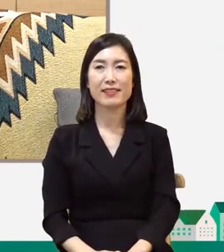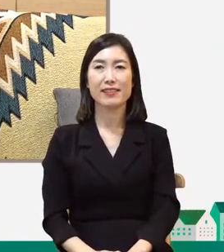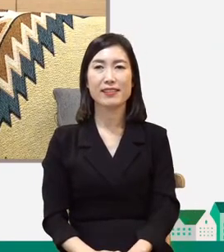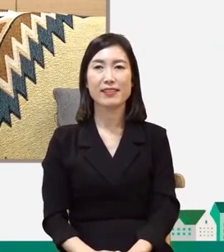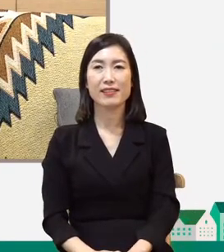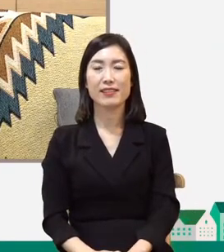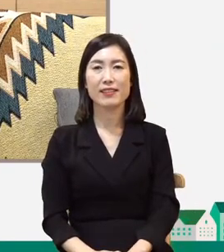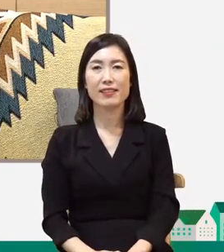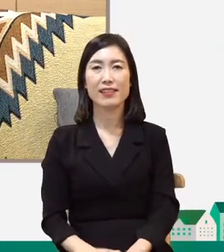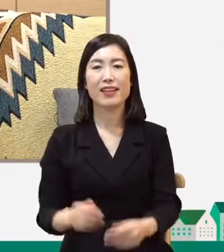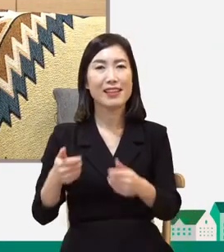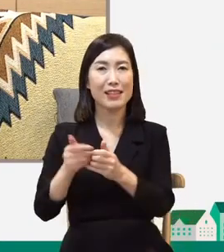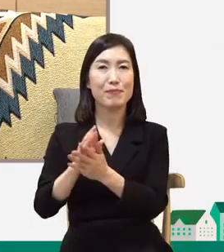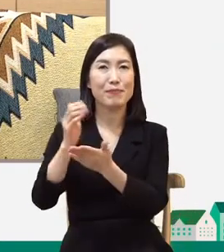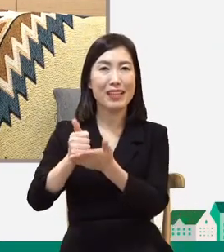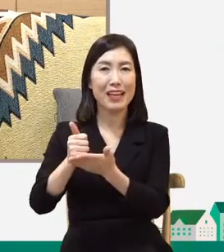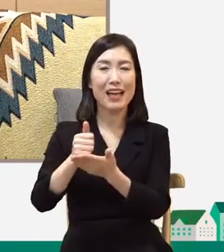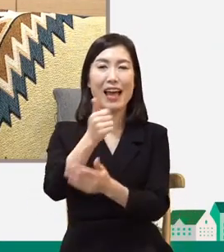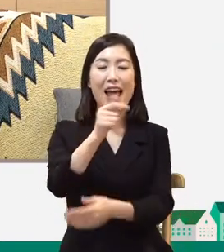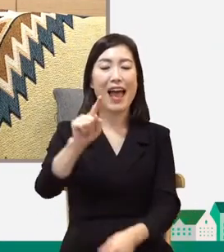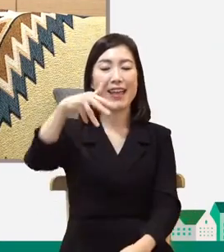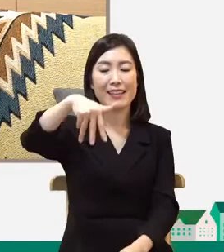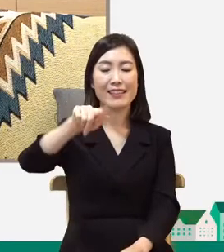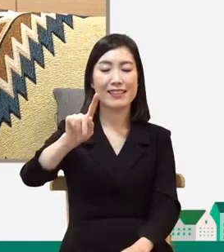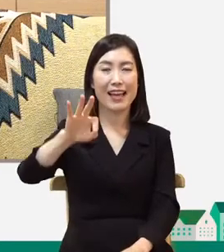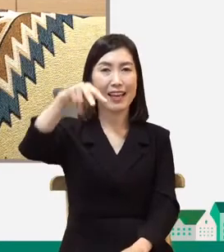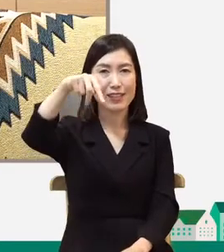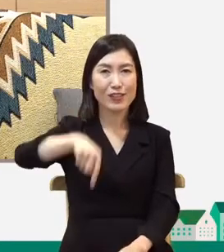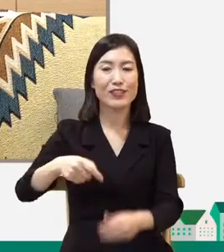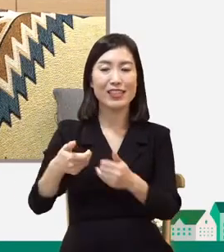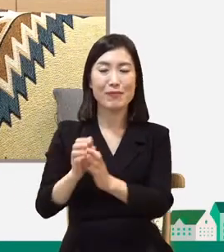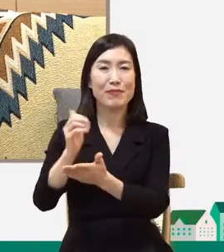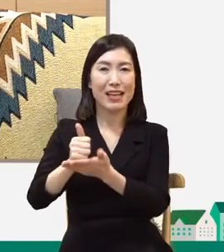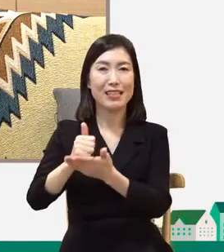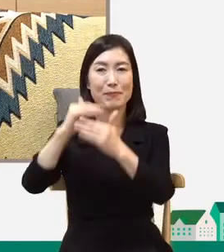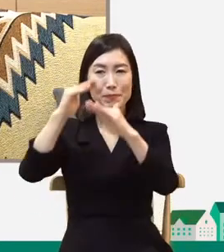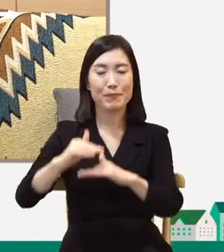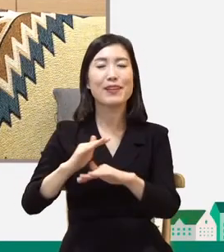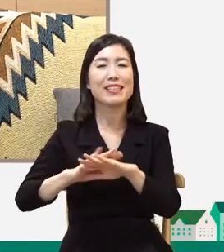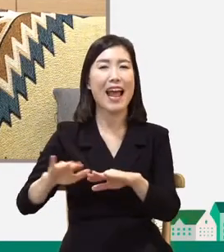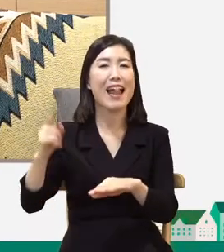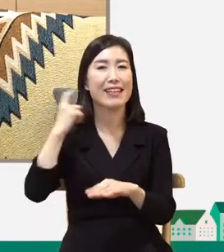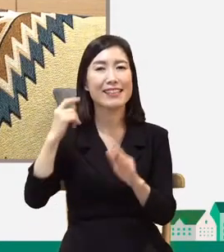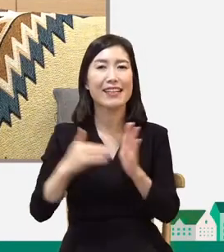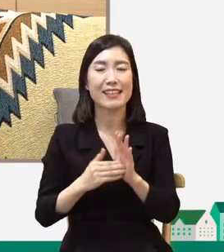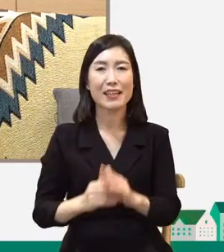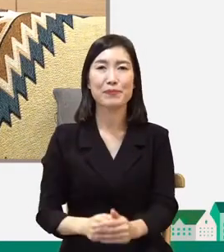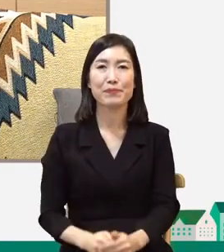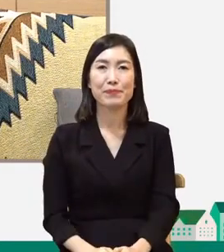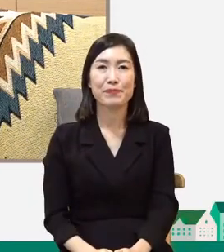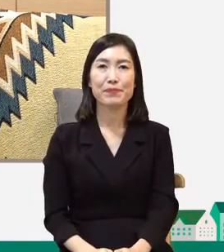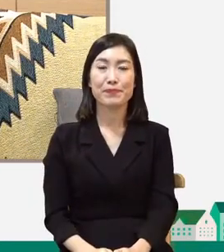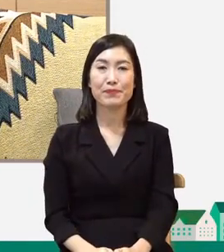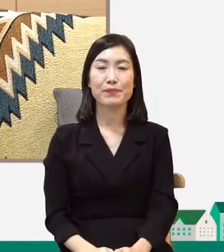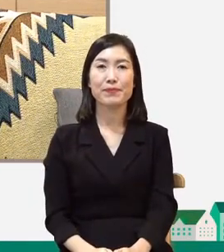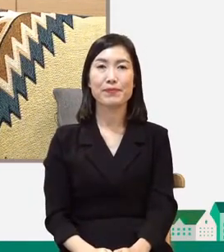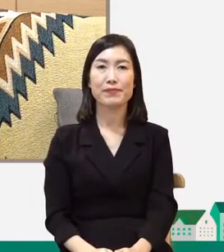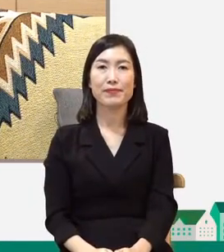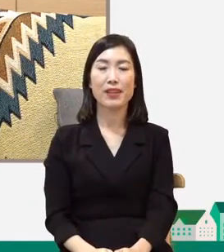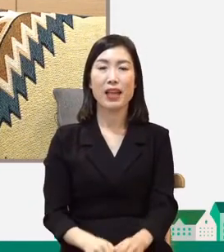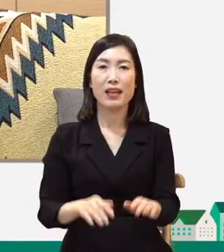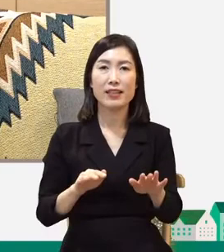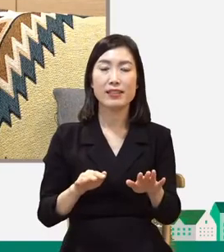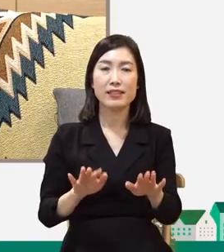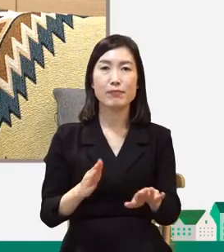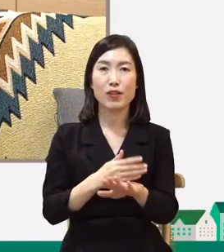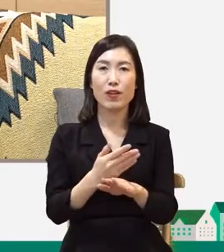송환 팀장님 말씀, 하창수 팀장님 말씀 잘 들었습니다. 그러면 지금부터는 여러분들이 지금